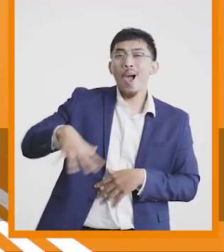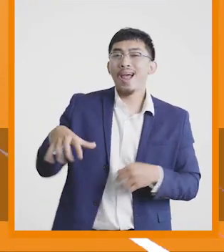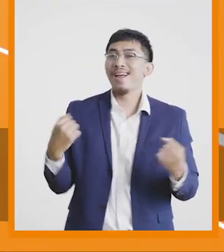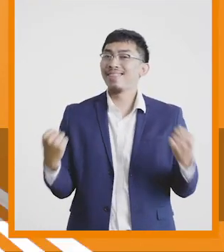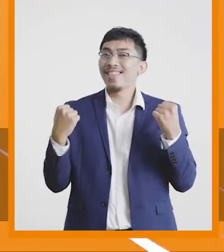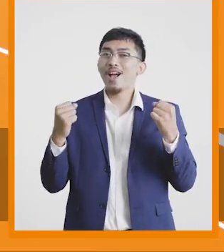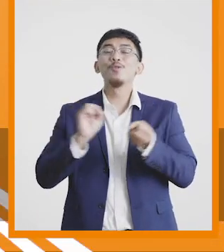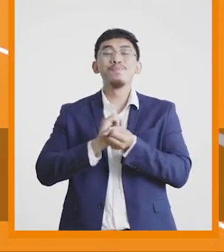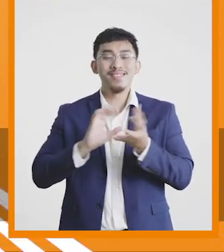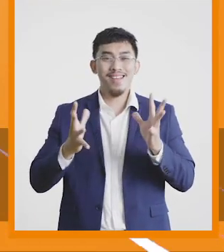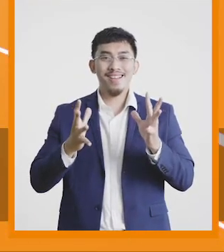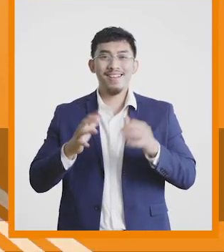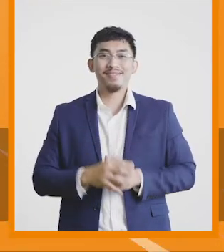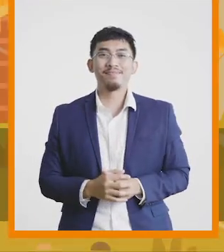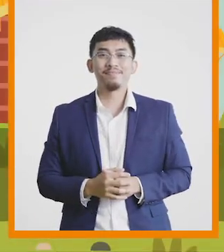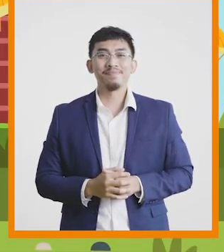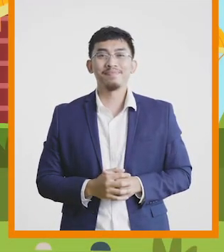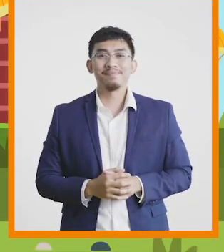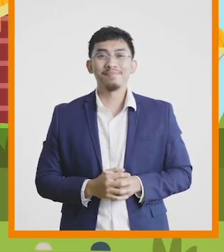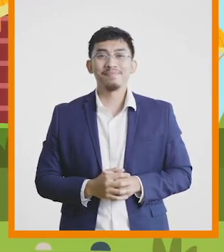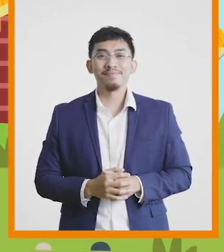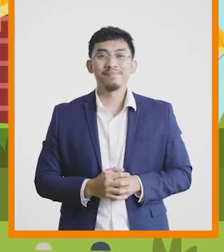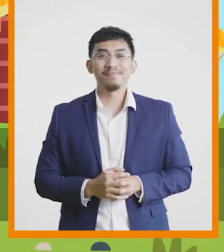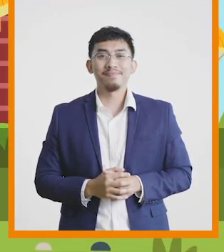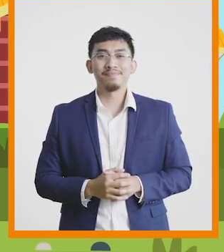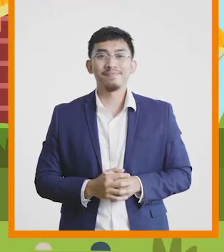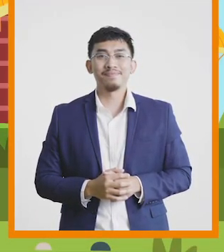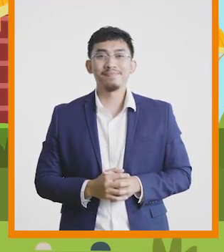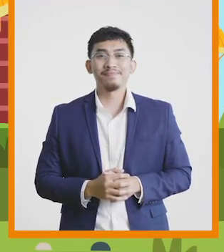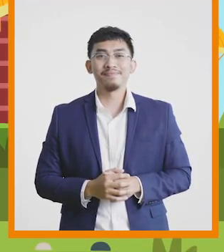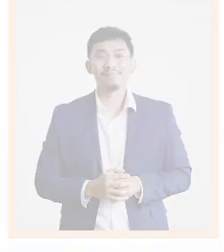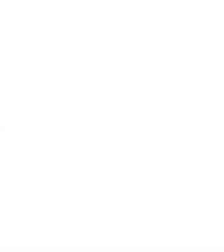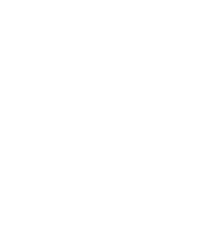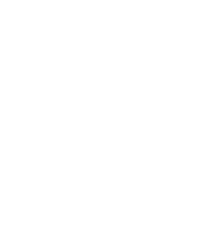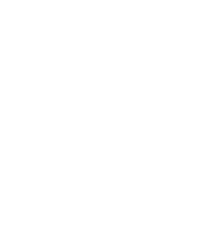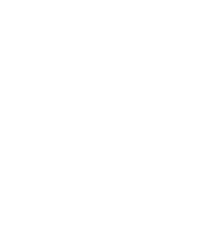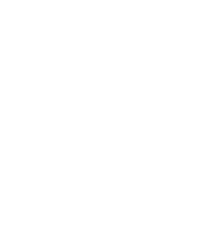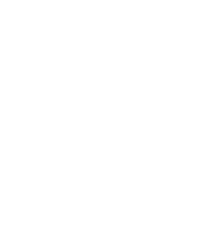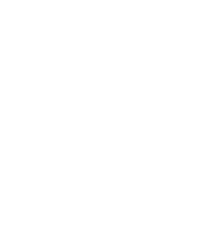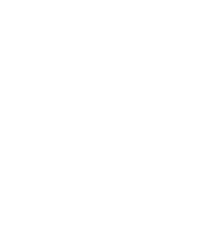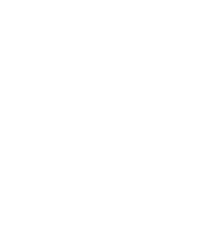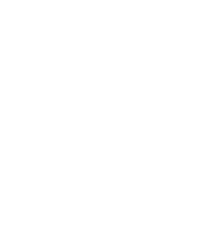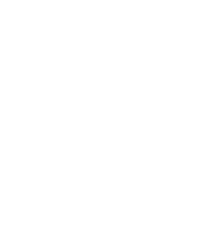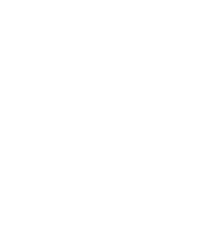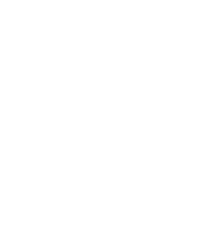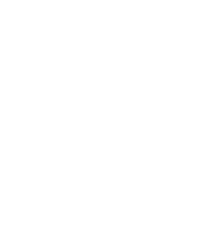tresna asihin antuk memargiang keluarga dados keluarga sayaga bencana.